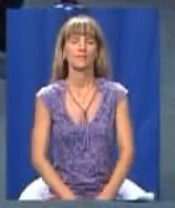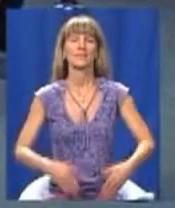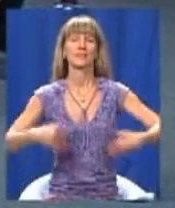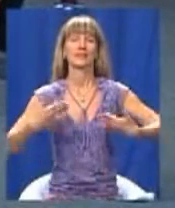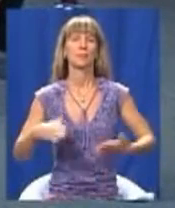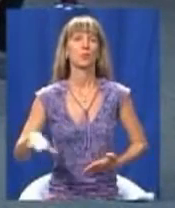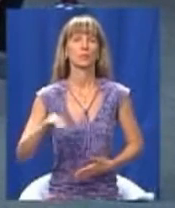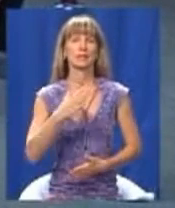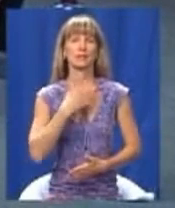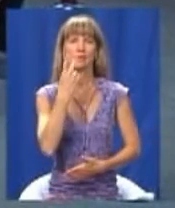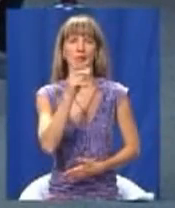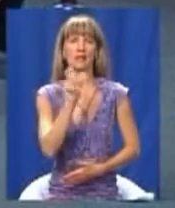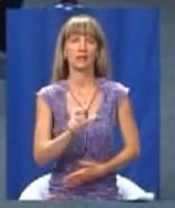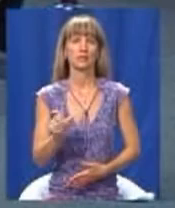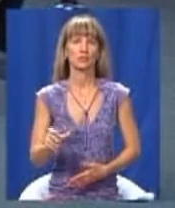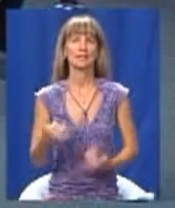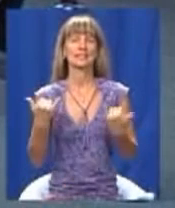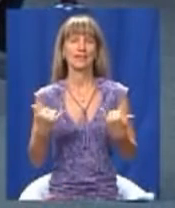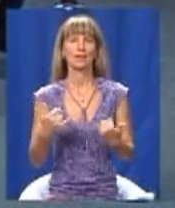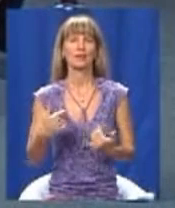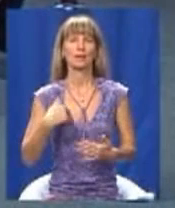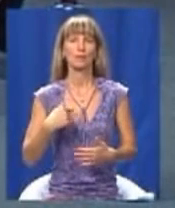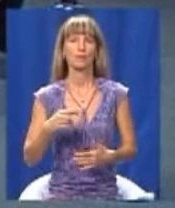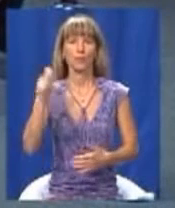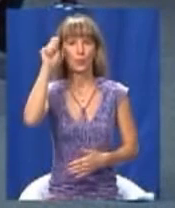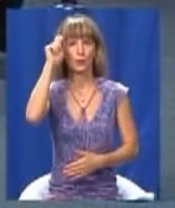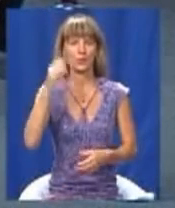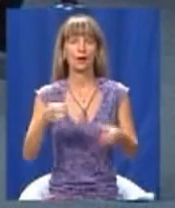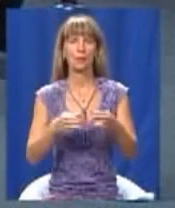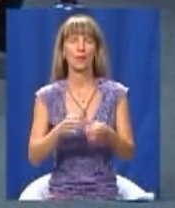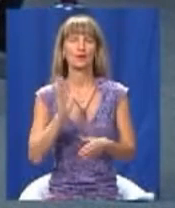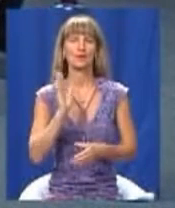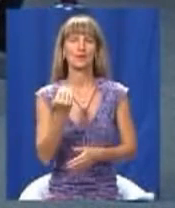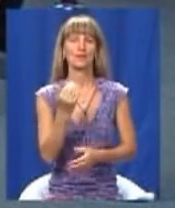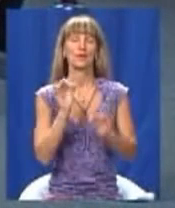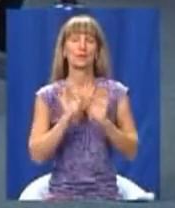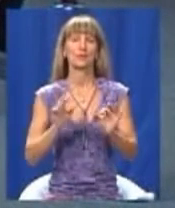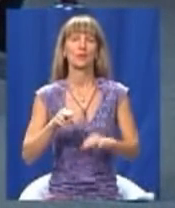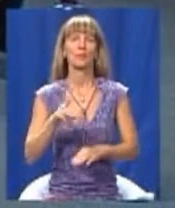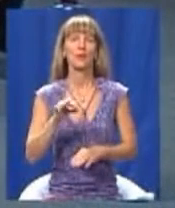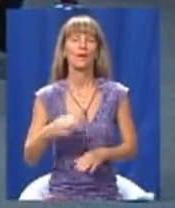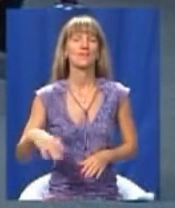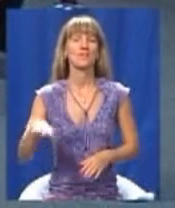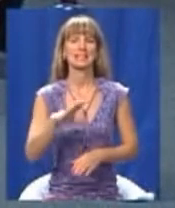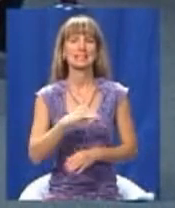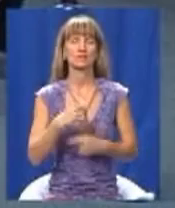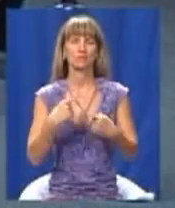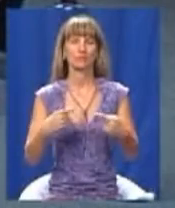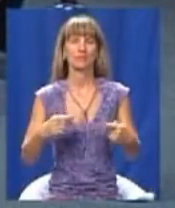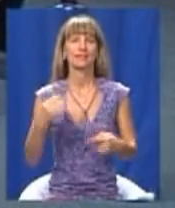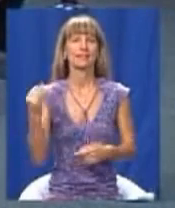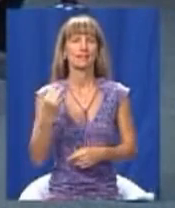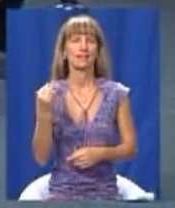Вітаємо усіх наших телеглядачів. І сьогодні нарешті ми у чоловічій компанії будемо вам розповідати про все на світі, але найцікавіше